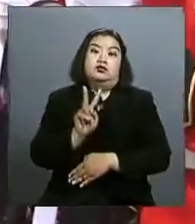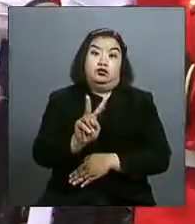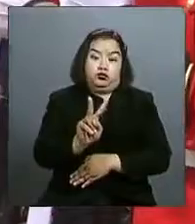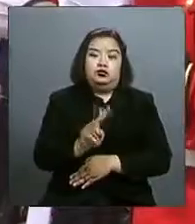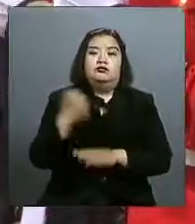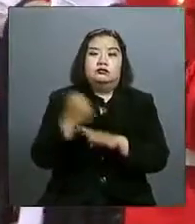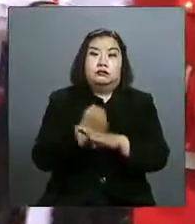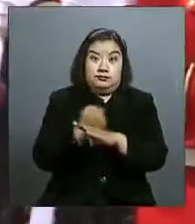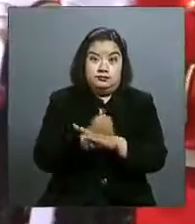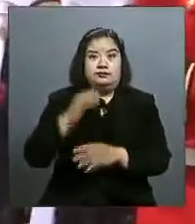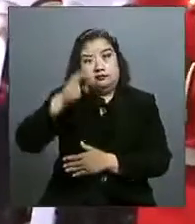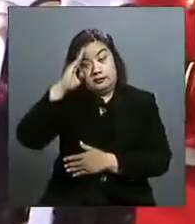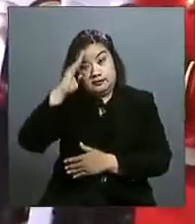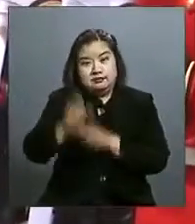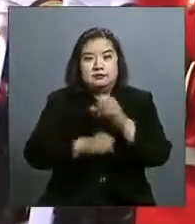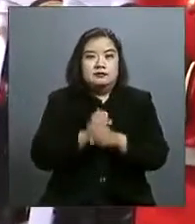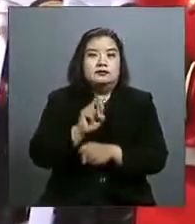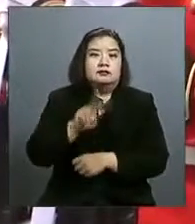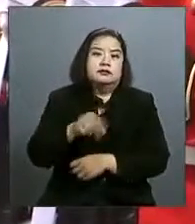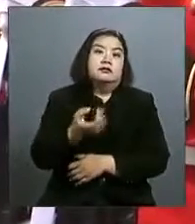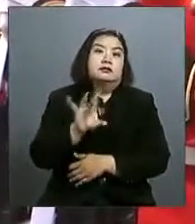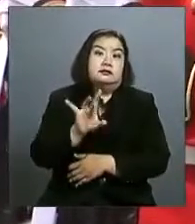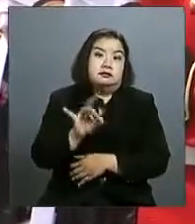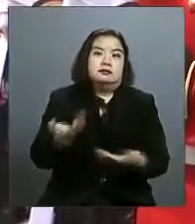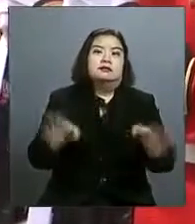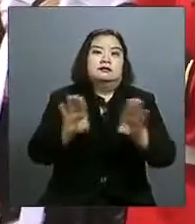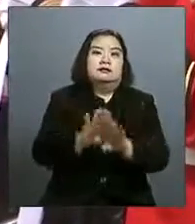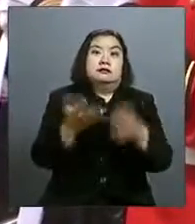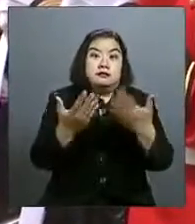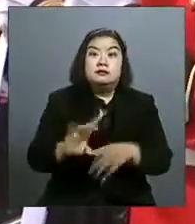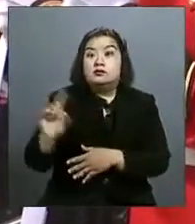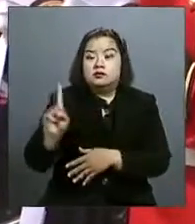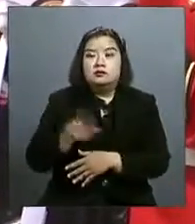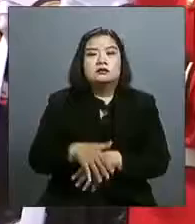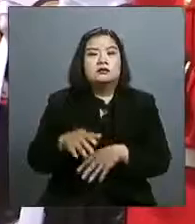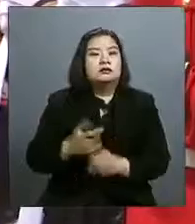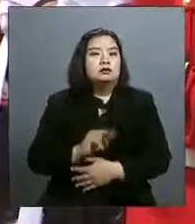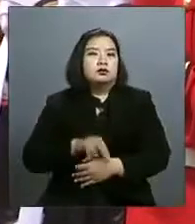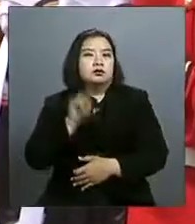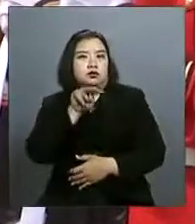การฝึกผสมข้อชศี2018พร้อมกับร่วมชมการดำเนินกลยุทธ์ด้วยก